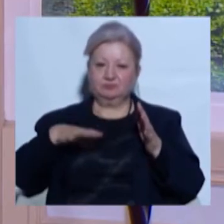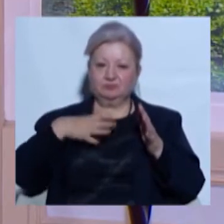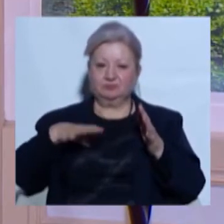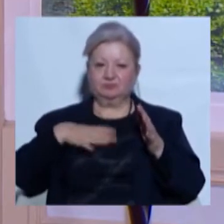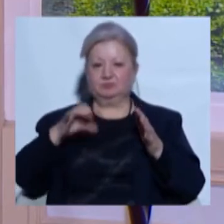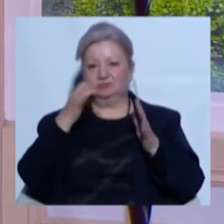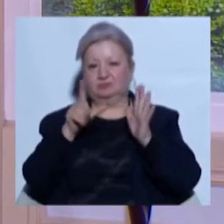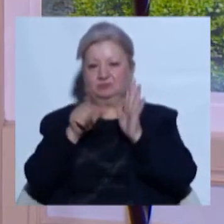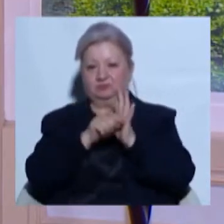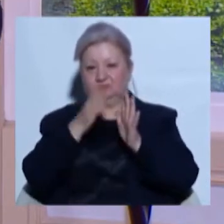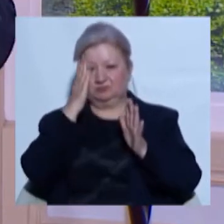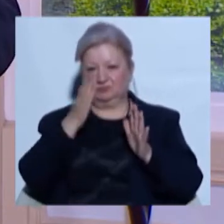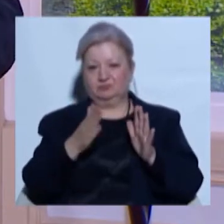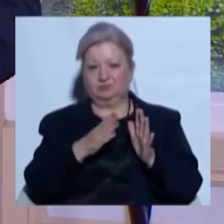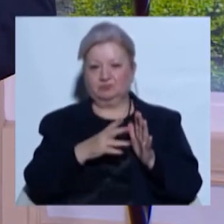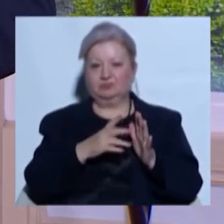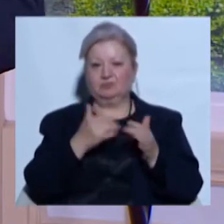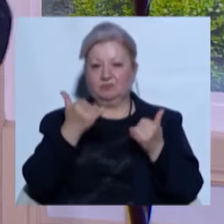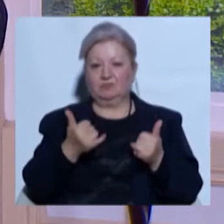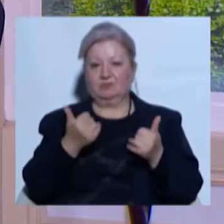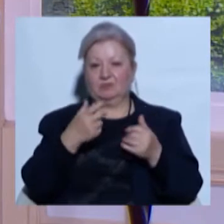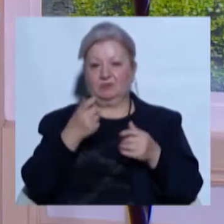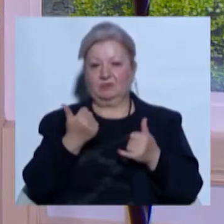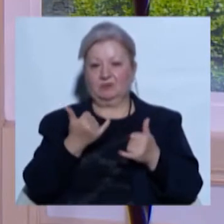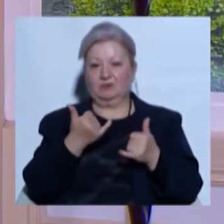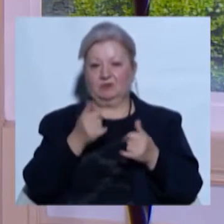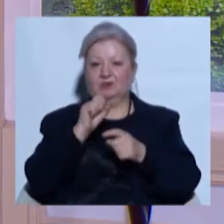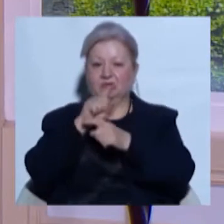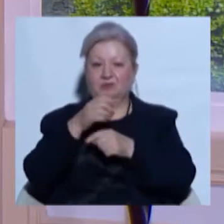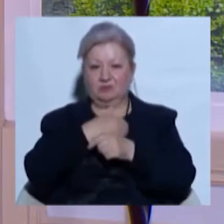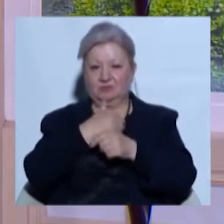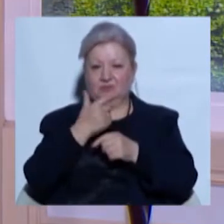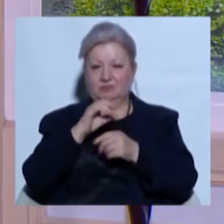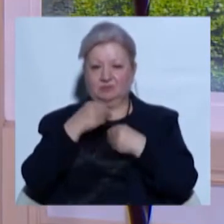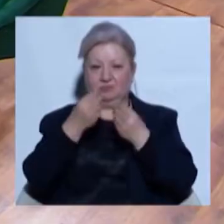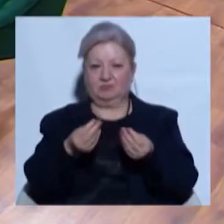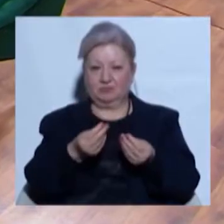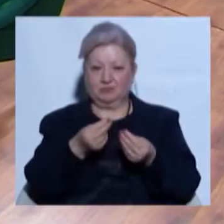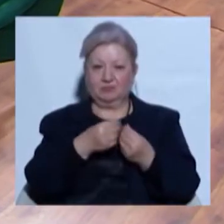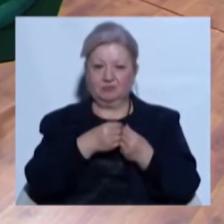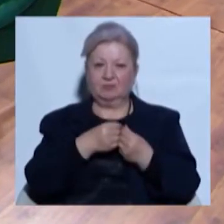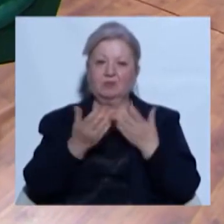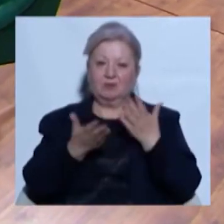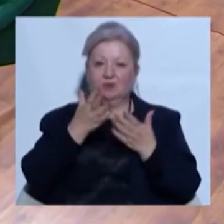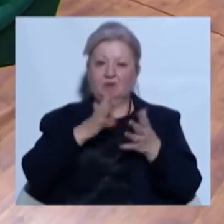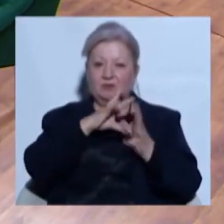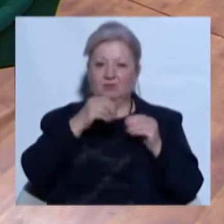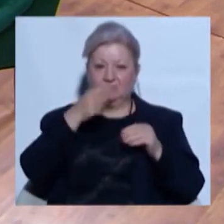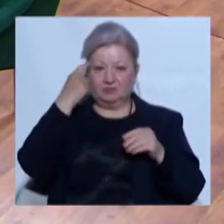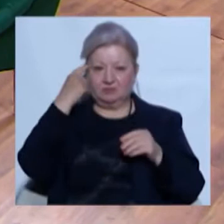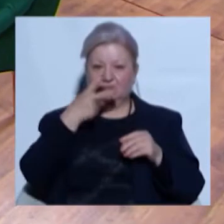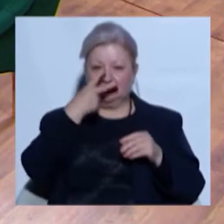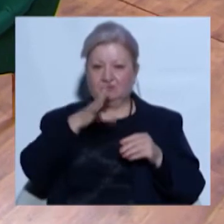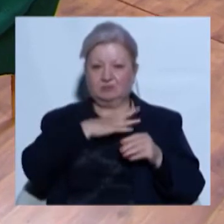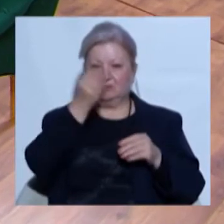ეპოქების მიხედვით. ახლავე მინდა მოგცეთ ერთი საინტერესო დავალება. ალბათ ყველას გინახავთ